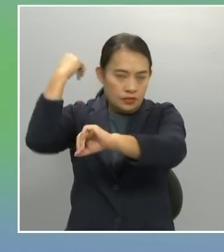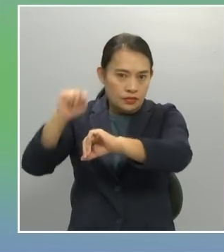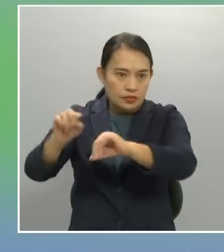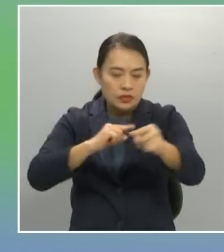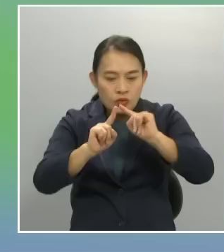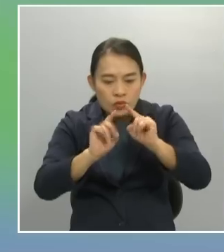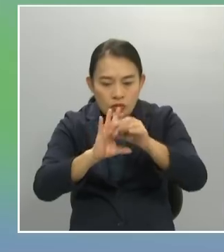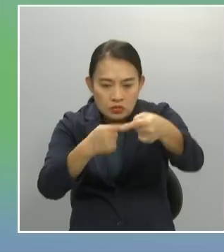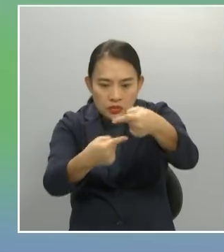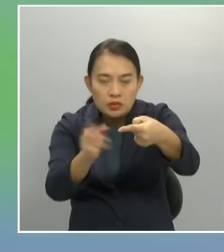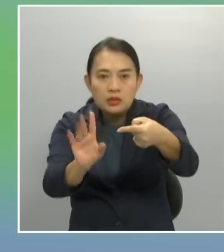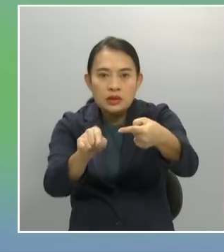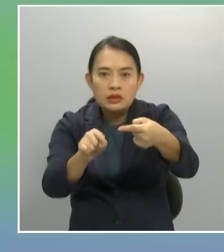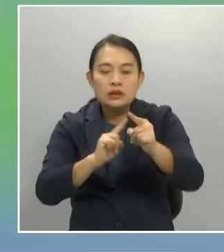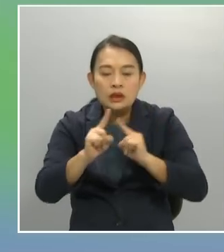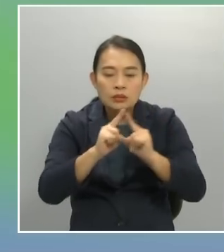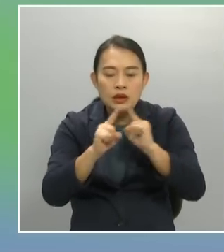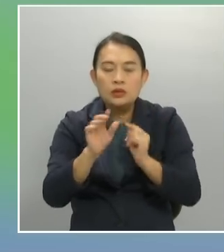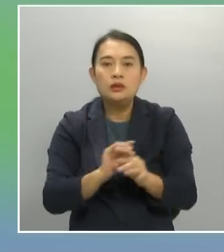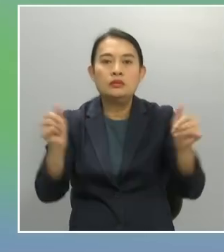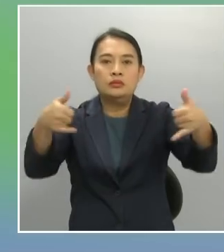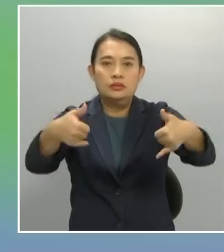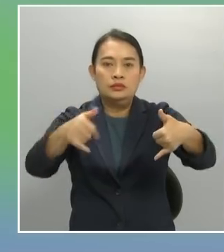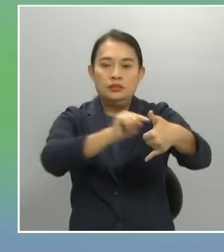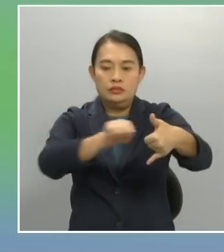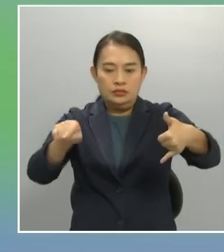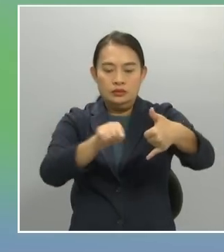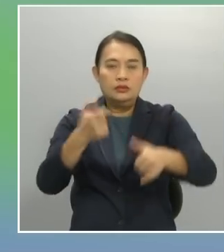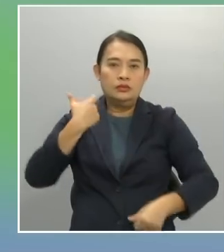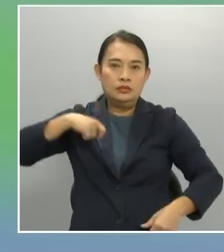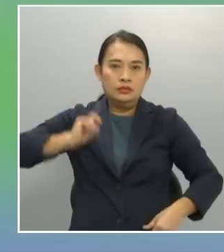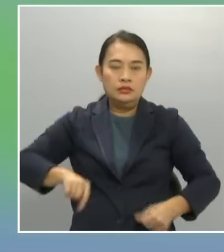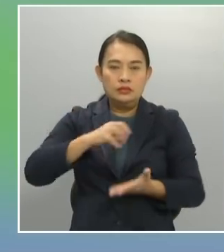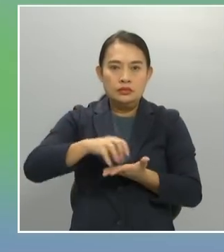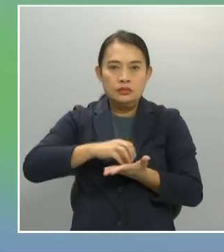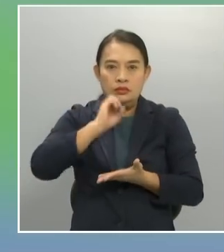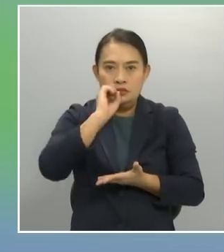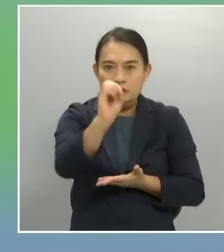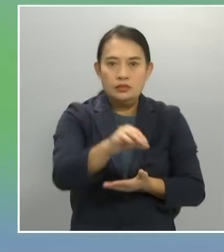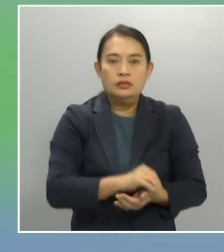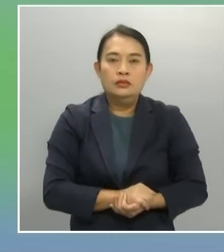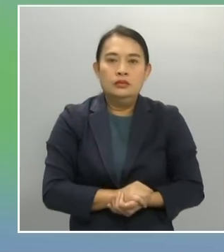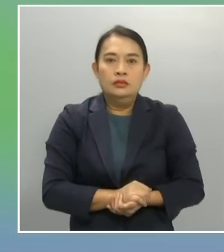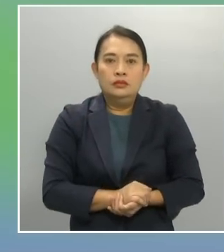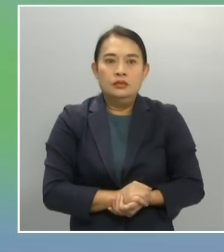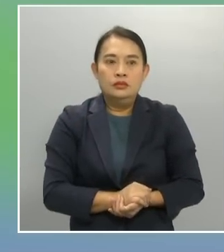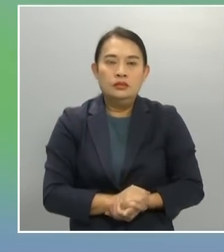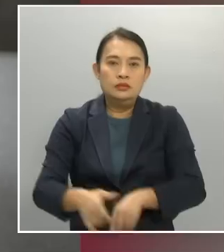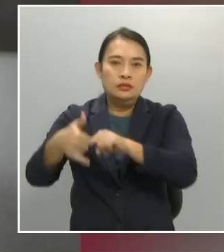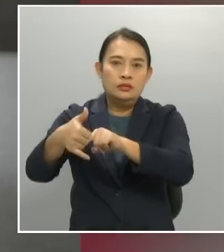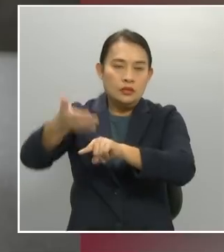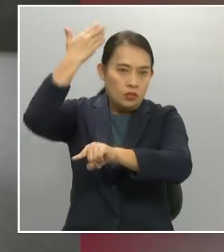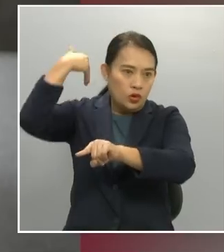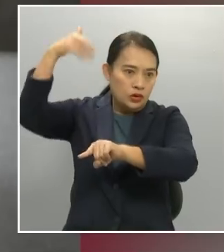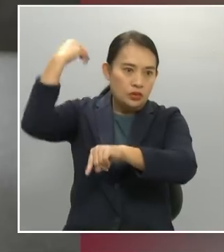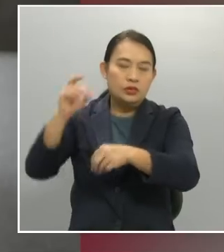แต่ผมก็มาพูดถึงว่าถ้าเป็นอย่างที่คุณสุชาบอกคือเป็นถึงอดีตรองนายก